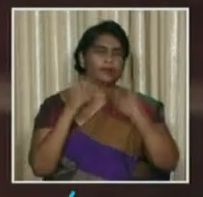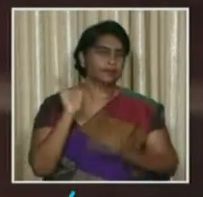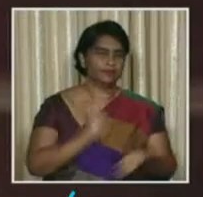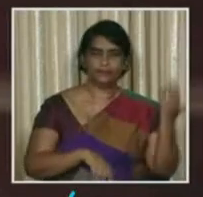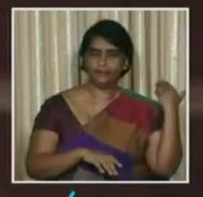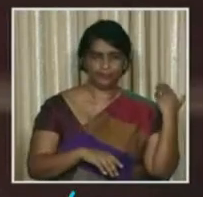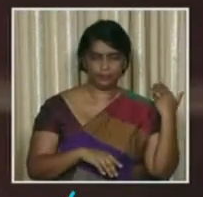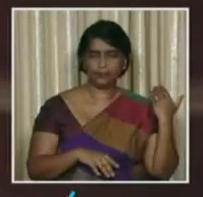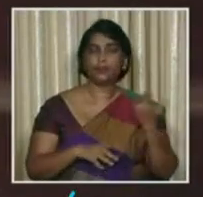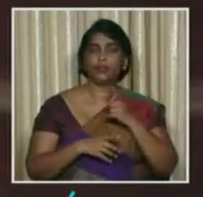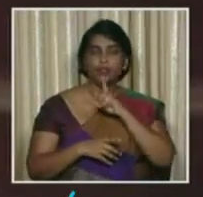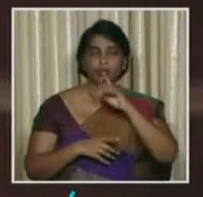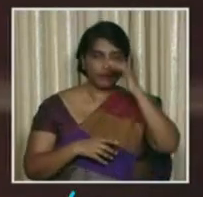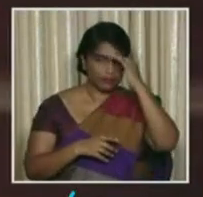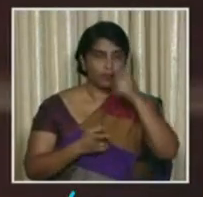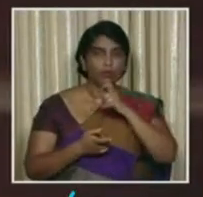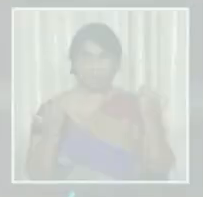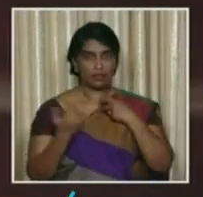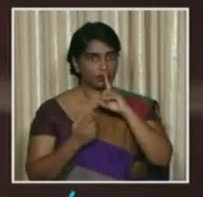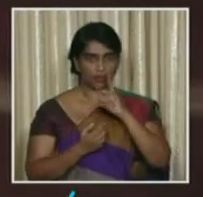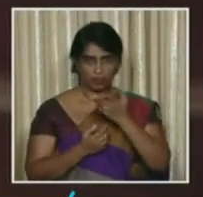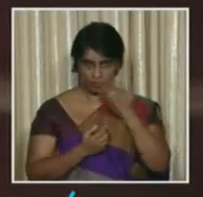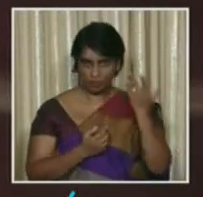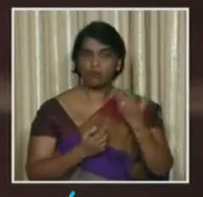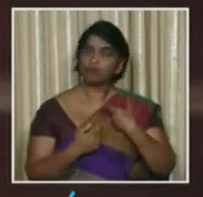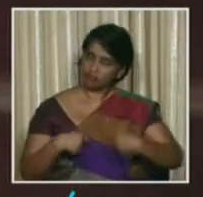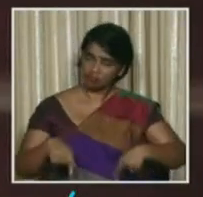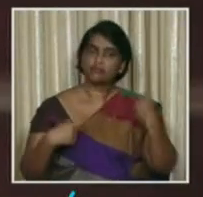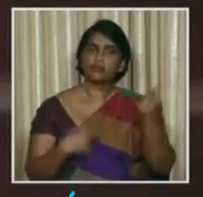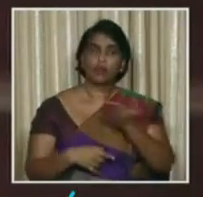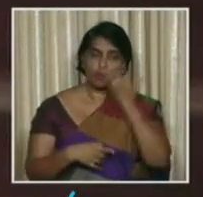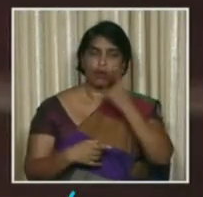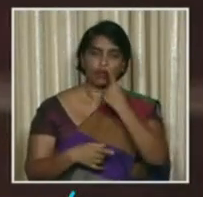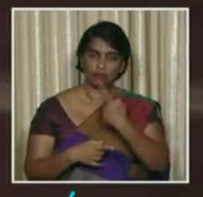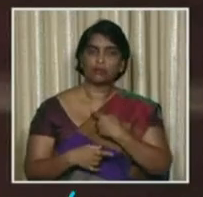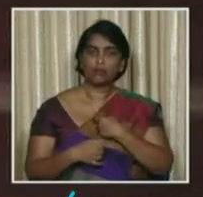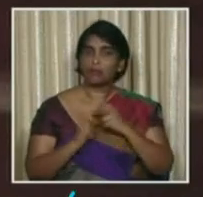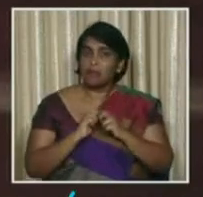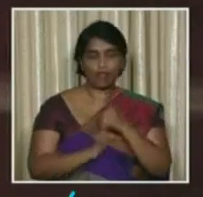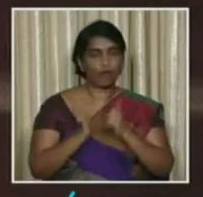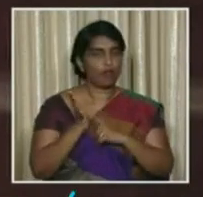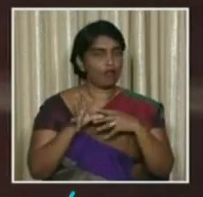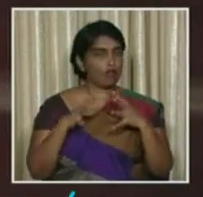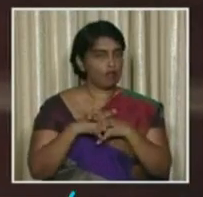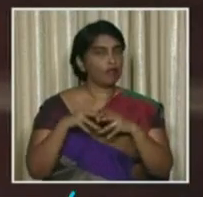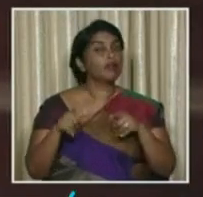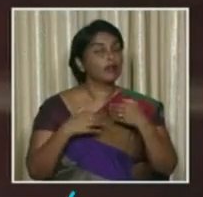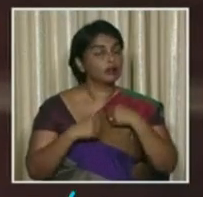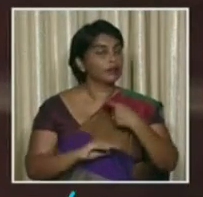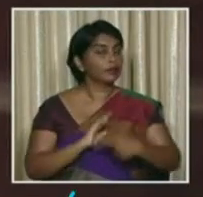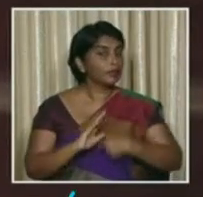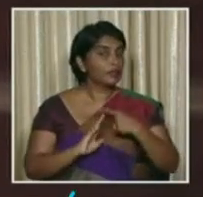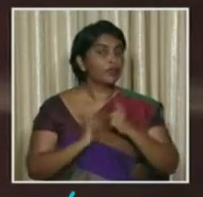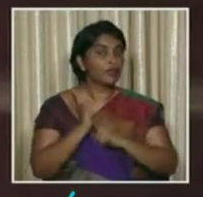කරා. එතකොට කථානායකතුමනි මේක නඩුවට බලපාන්නේ නැද්ද? මම අභියෝග කරනවා පුළුවන් නම් කවුරු හරි කියන්නේ එකෙන් අගතියක් සිද්ධ නොවුණාද කියලා. අපේ රටේ